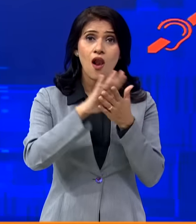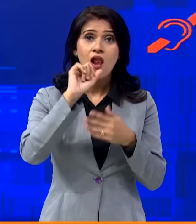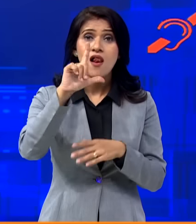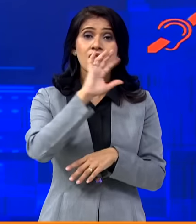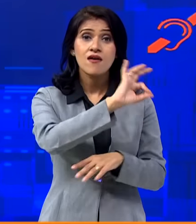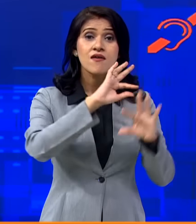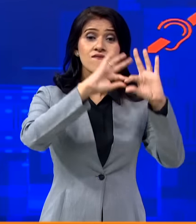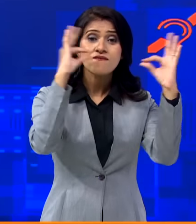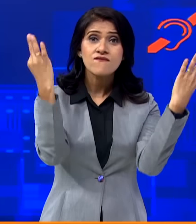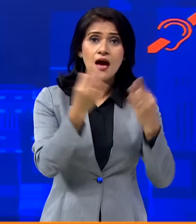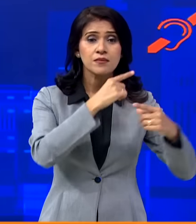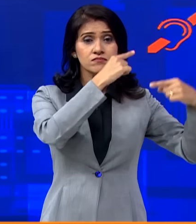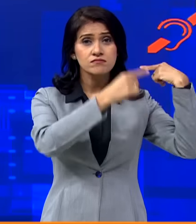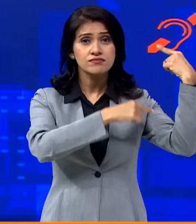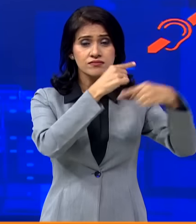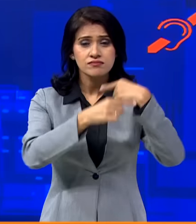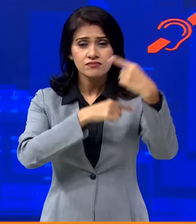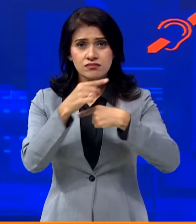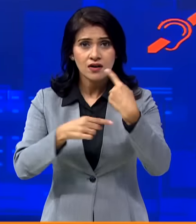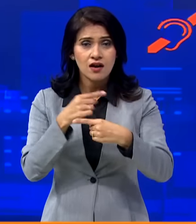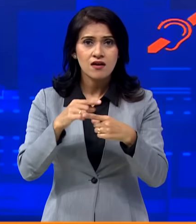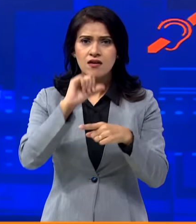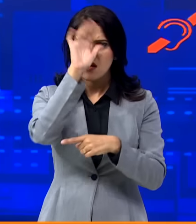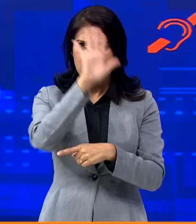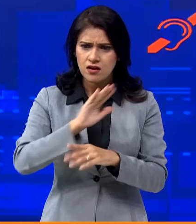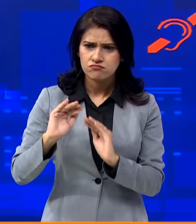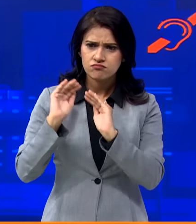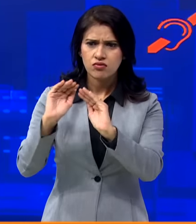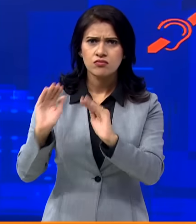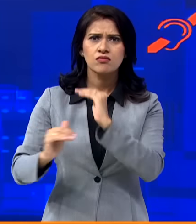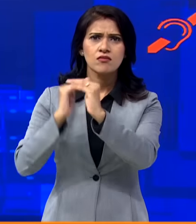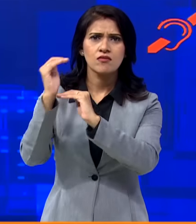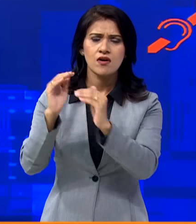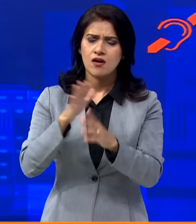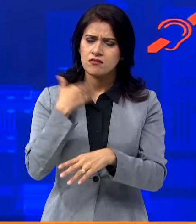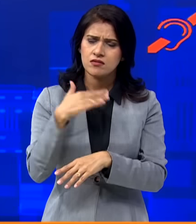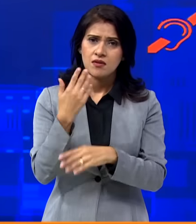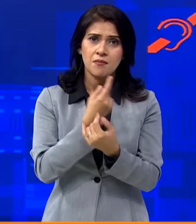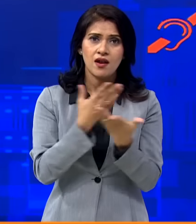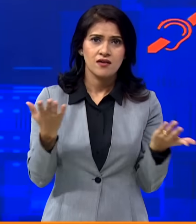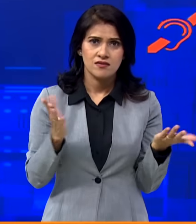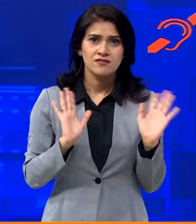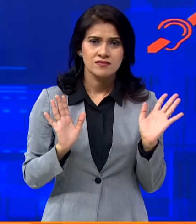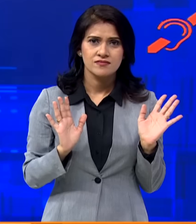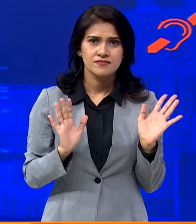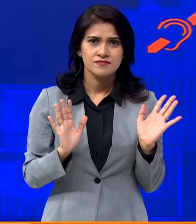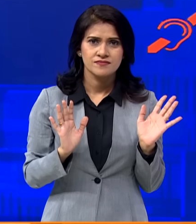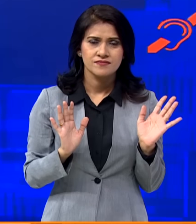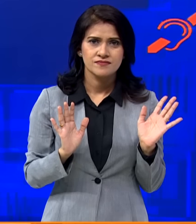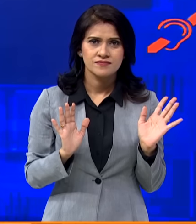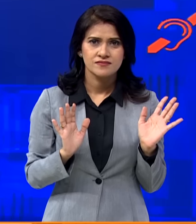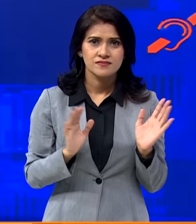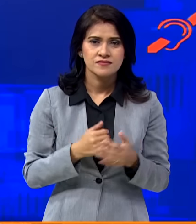लेकिन परिवार ने जो बलदान दिया है उस का फल कब तक दिस इज